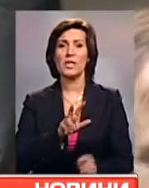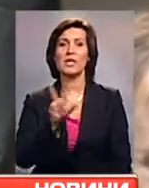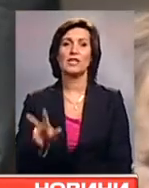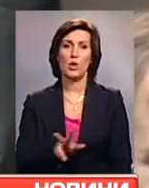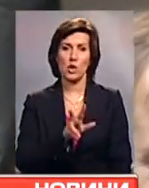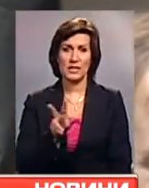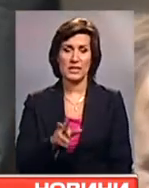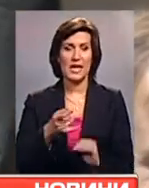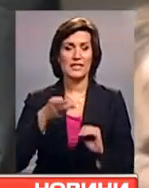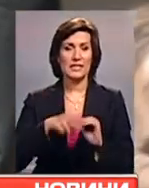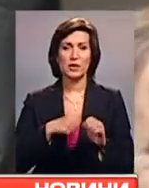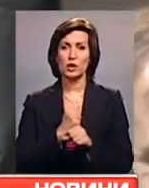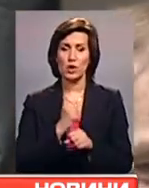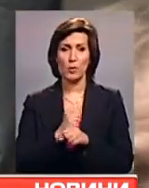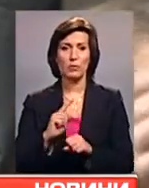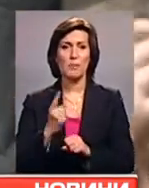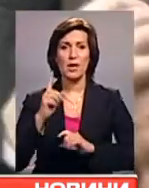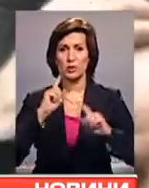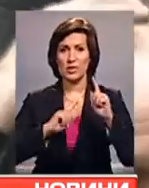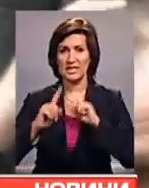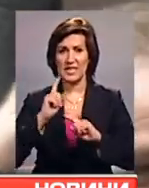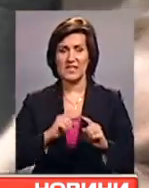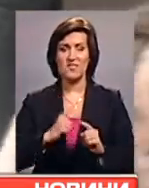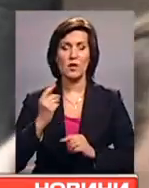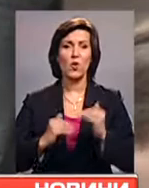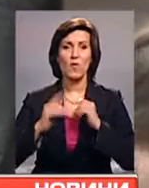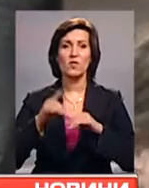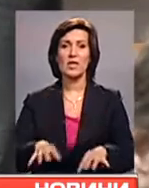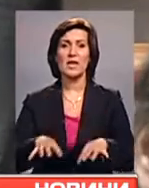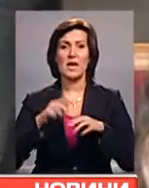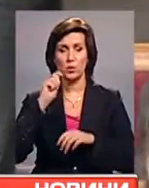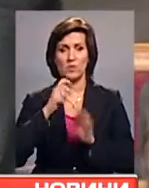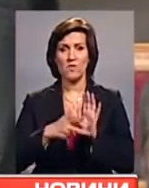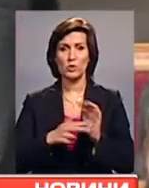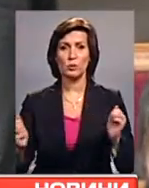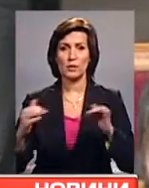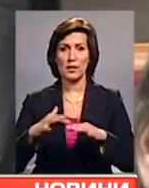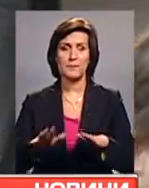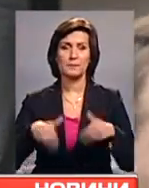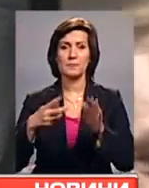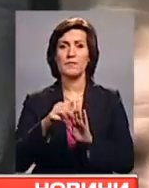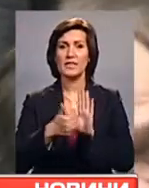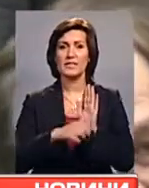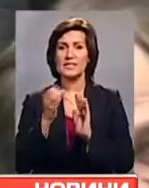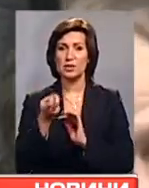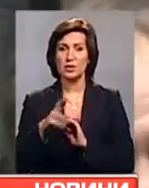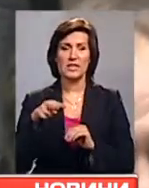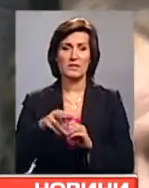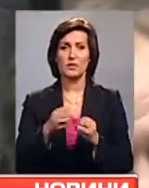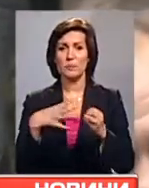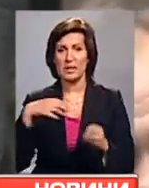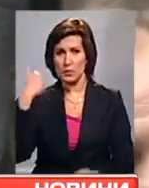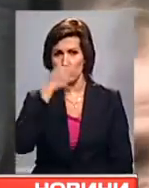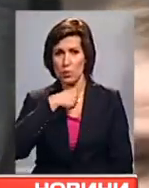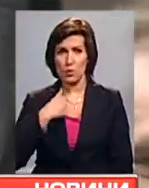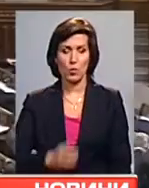3 години. Закінчити роботу першої сесії Верховної Ради України 8-го скликання пропонується 16 січня 2015